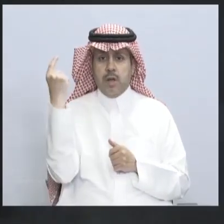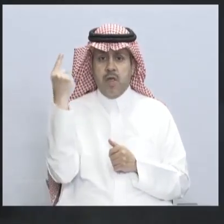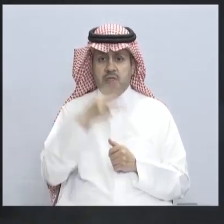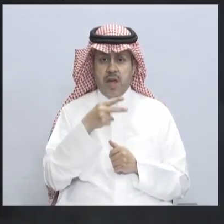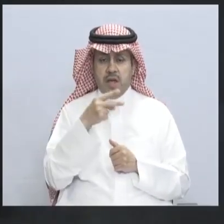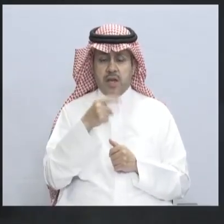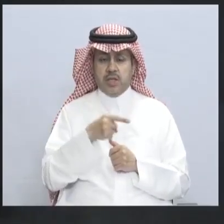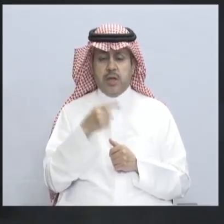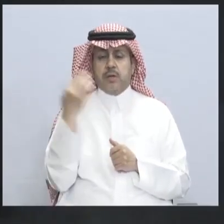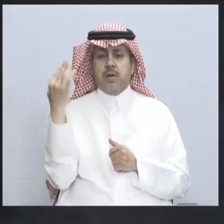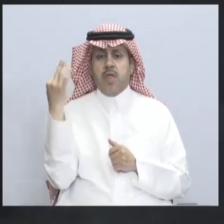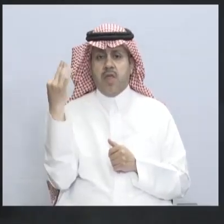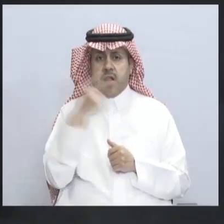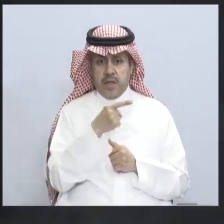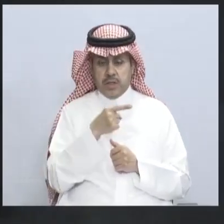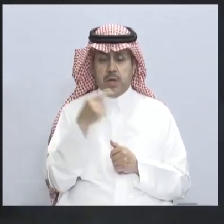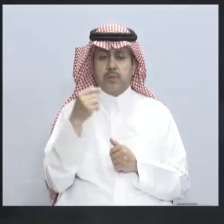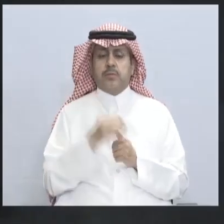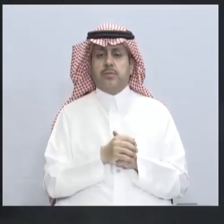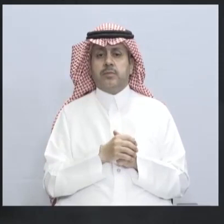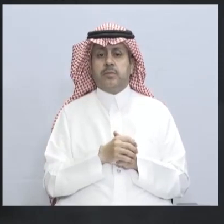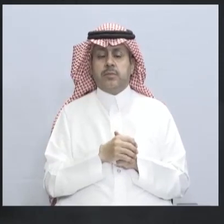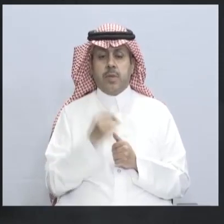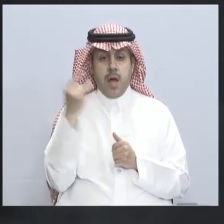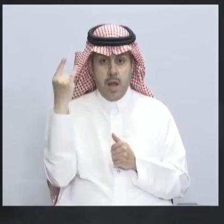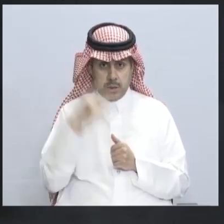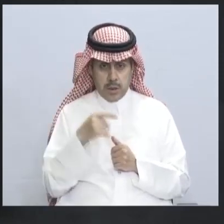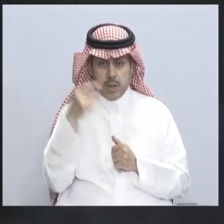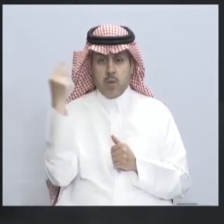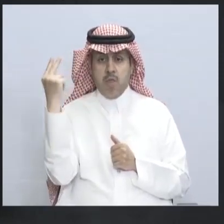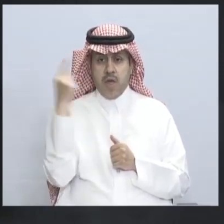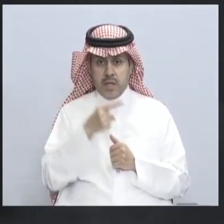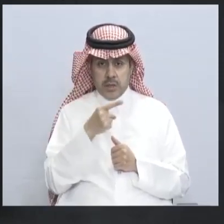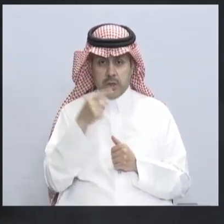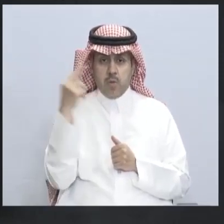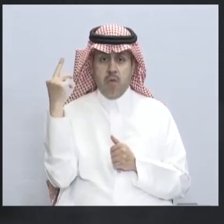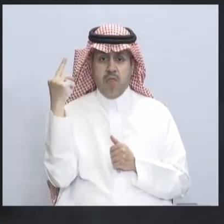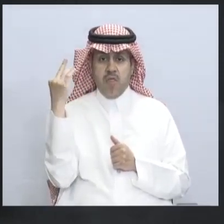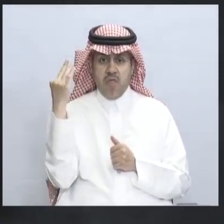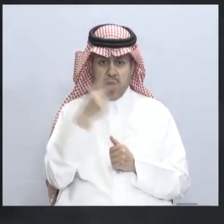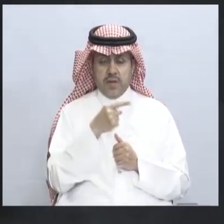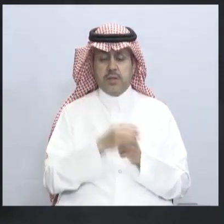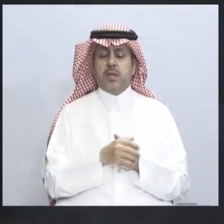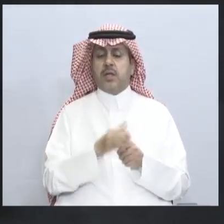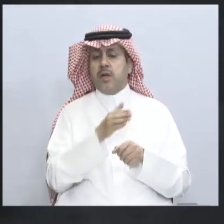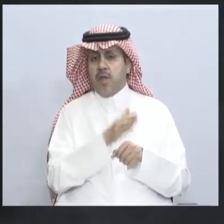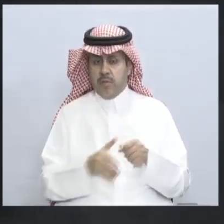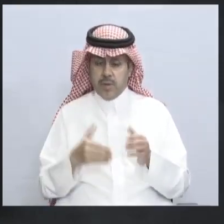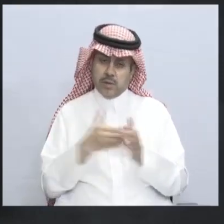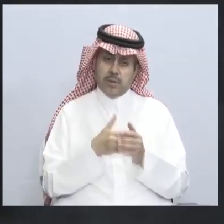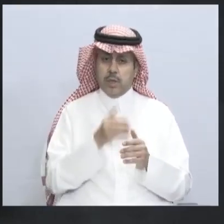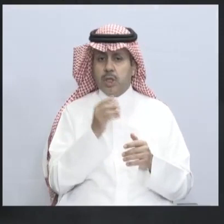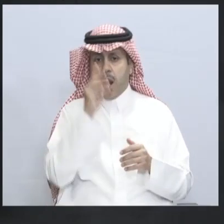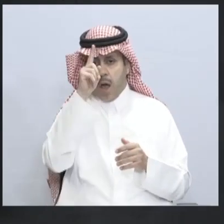والثالث عشر من ذي الحجه فاذا يا ابنائي صفه او وقت